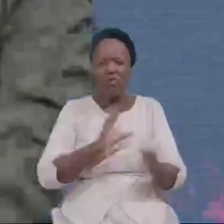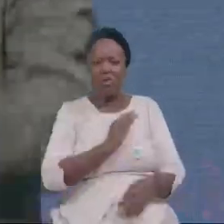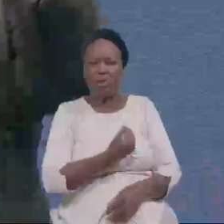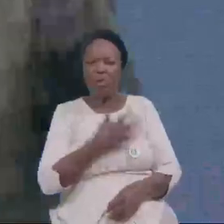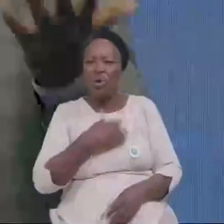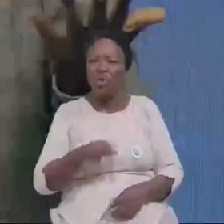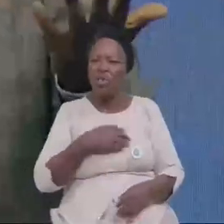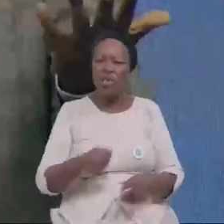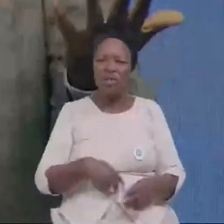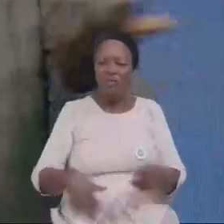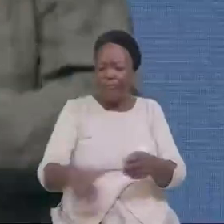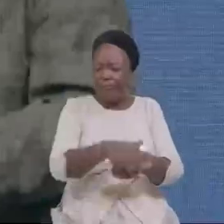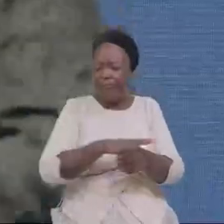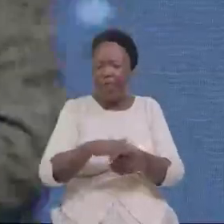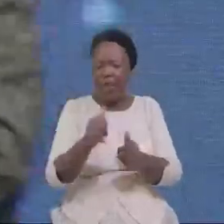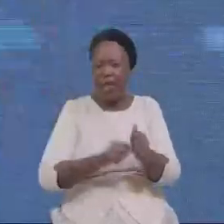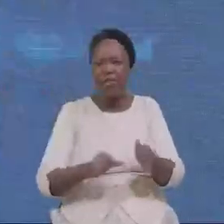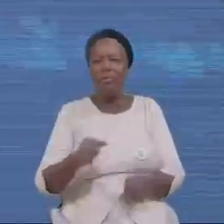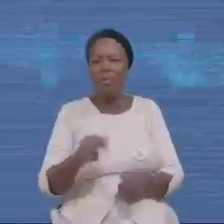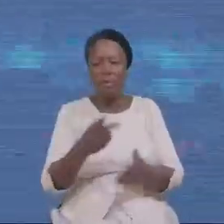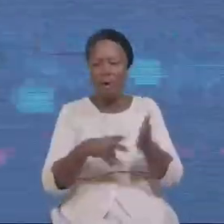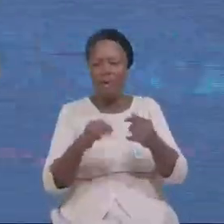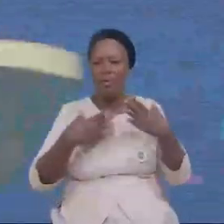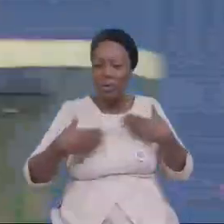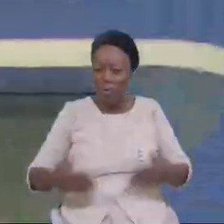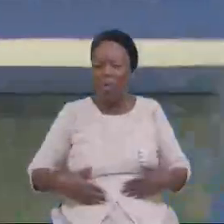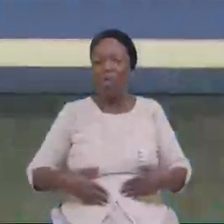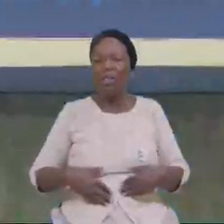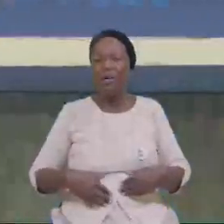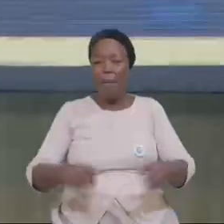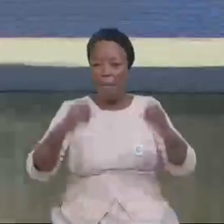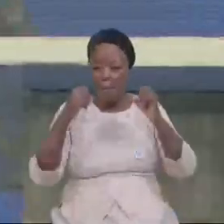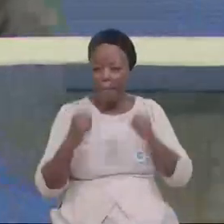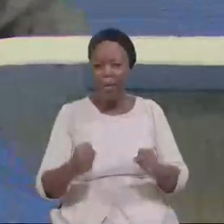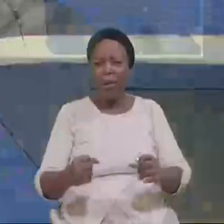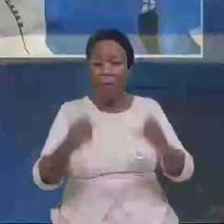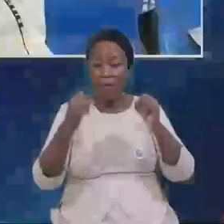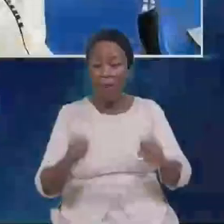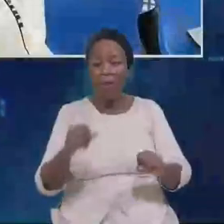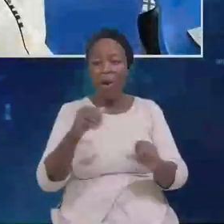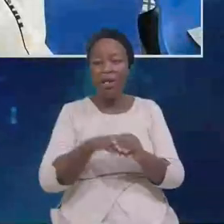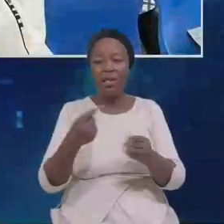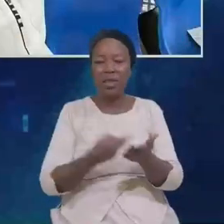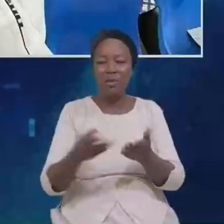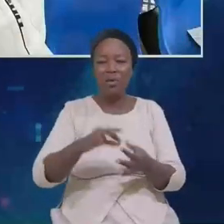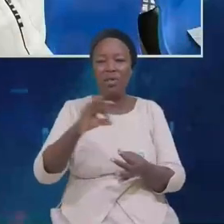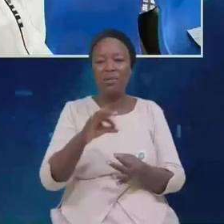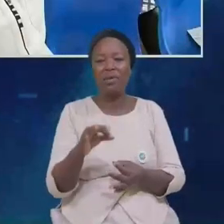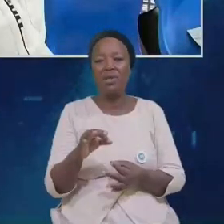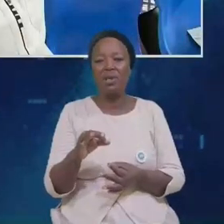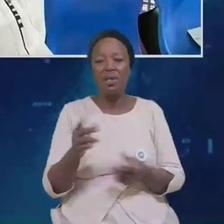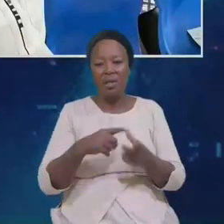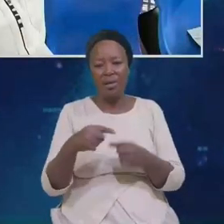âme et elle circule dans tout ton corps, la puissance du Saint-Esprit. Tu dis,